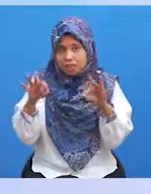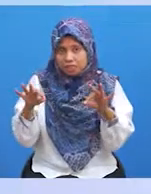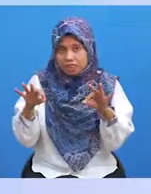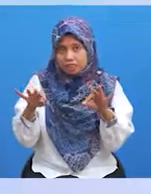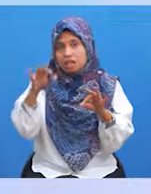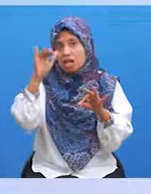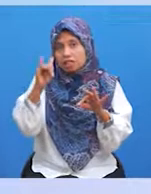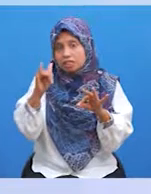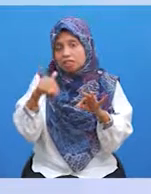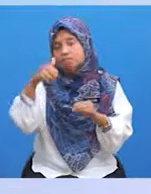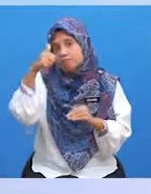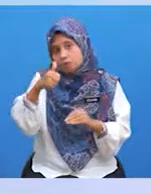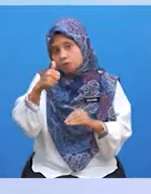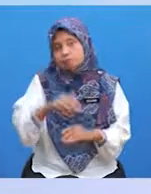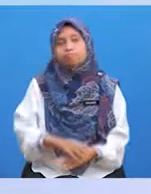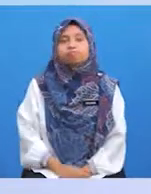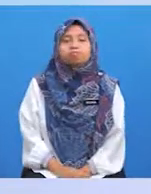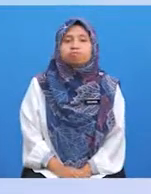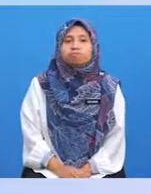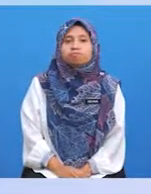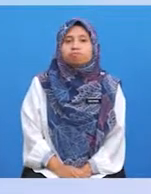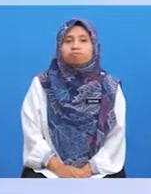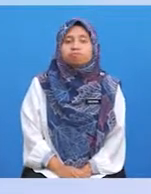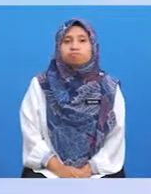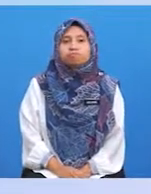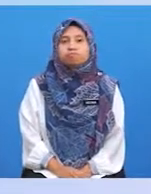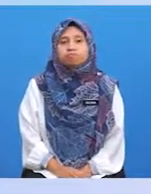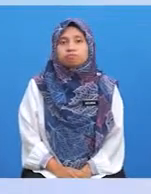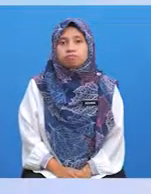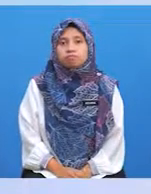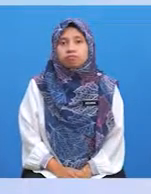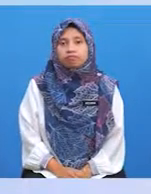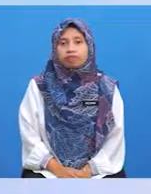sekurang-kurangnya 6 ayat yang gramatis.